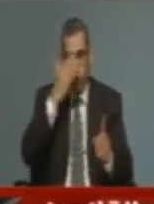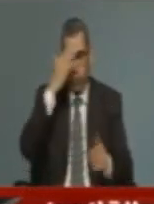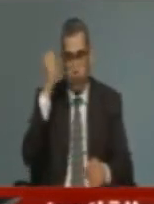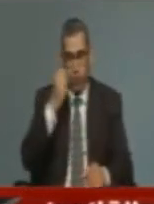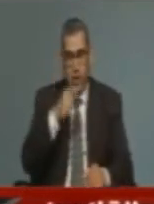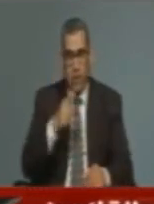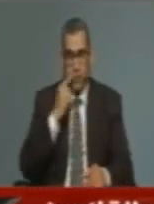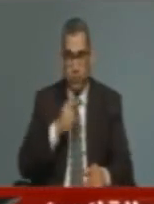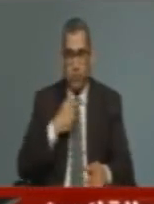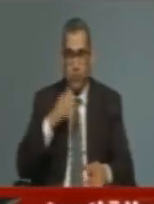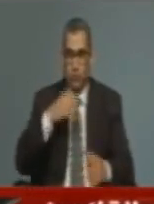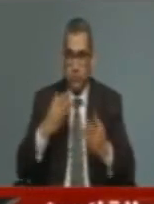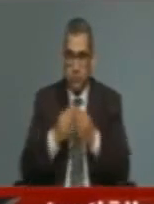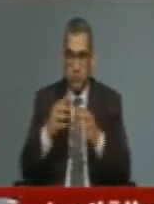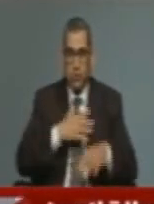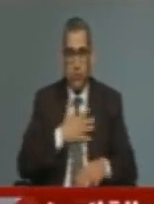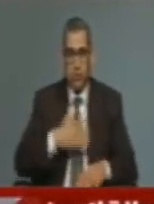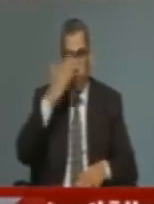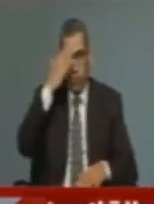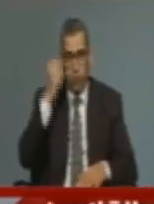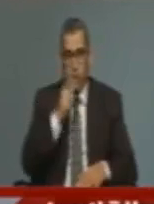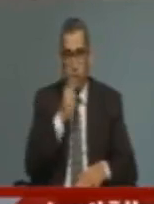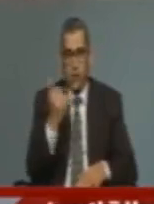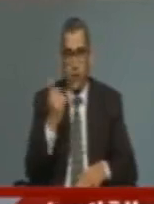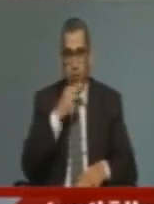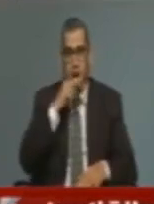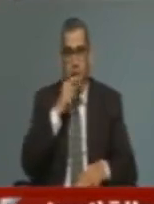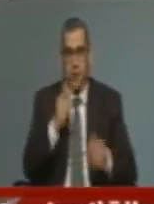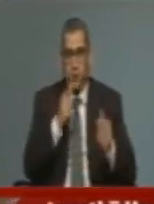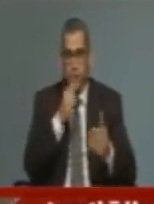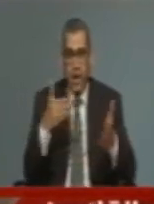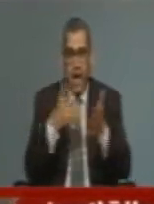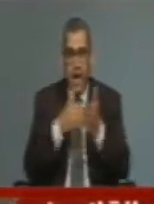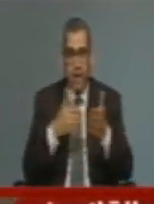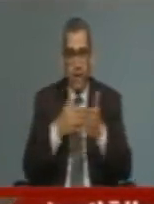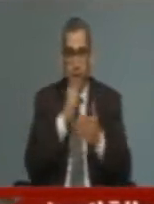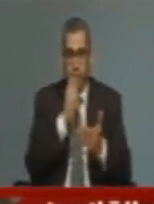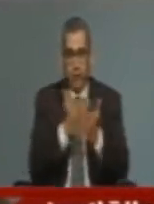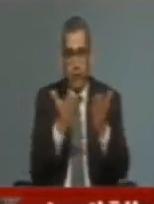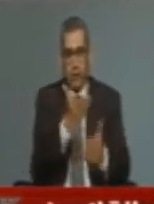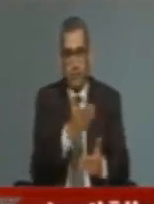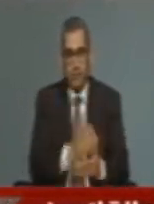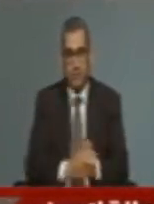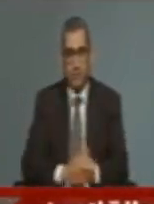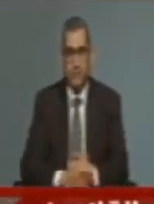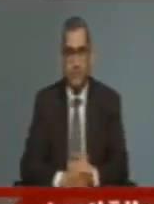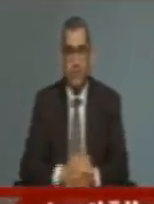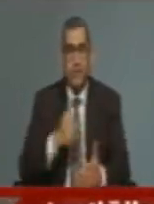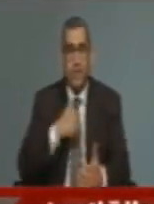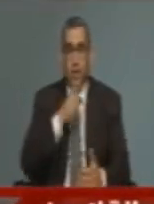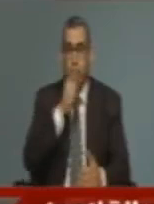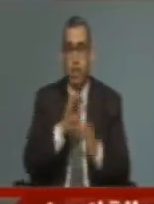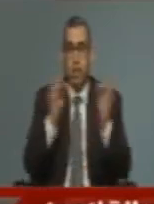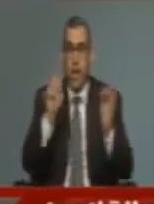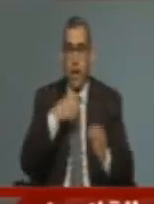هذا التقليد الطيب. نستخدم حضرتك يا فندم في كلمة ختامية في نهاية هذا الحفل. طب أنا مش هقول كتير أكتر من